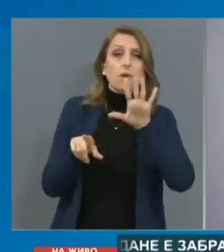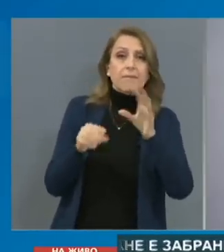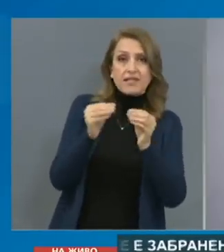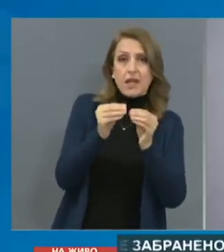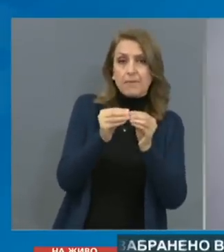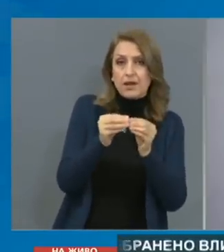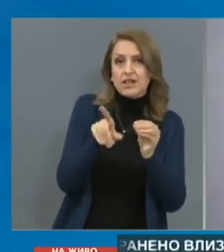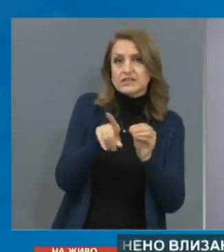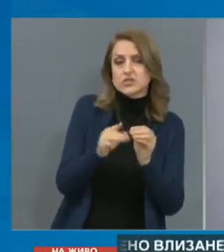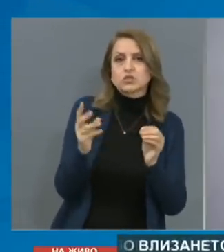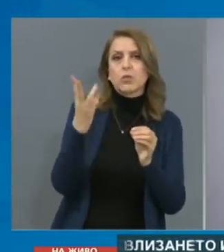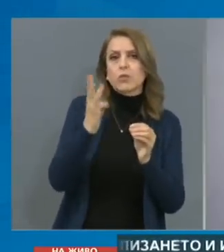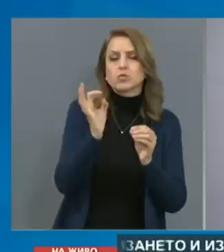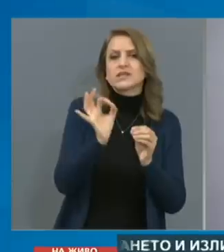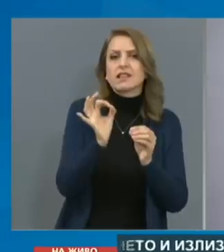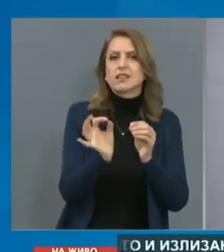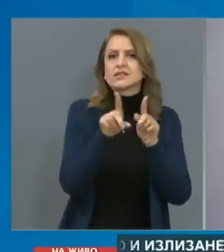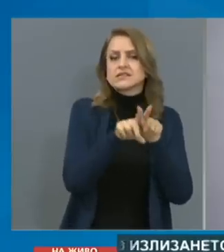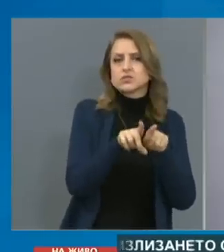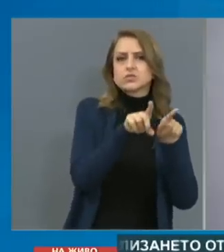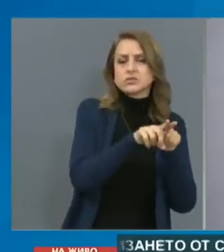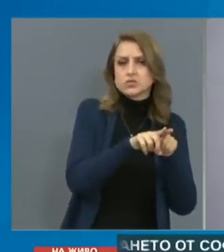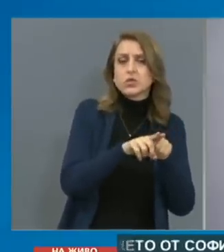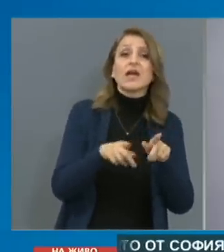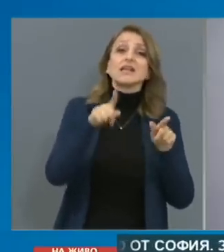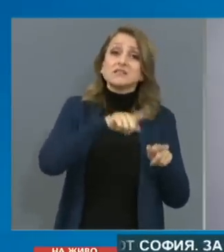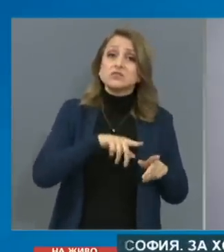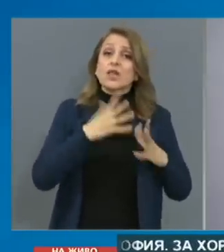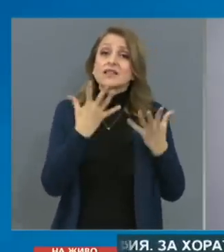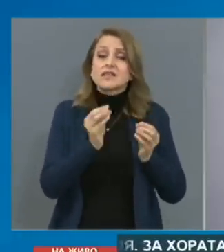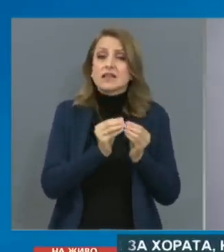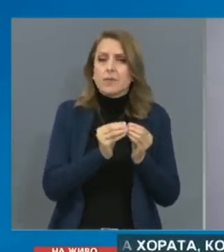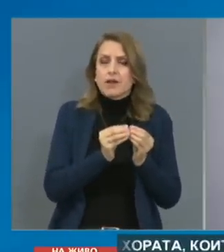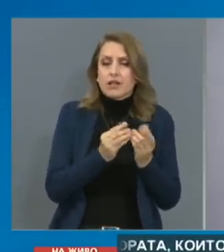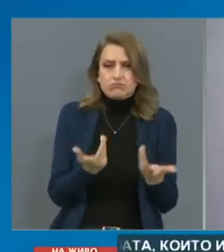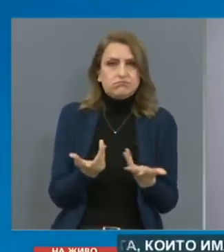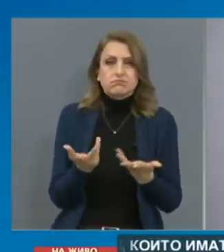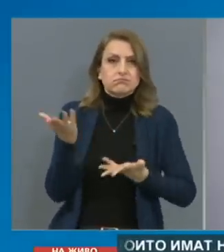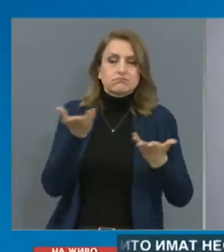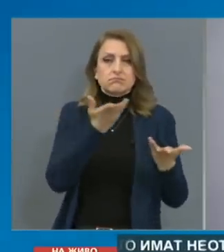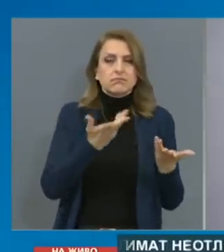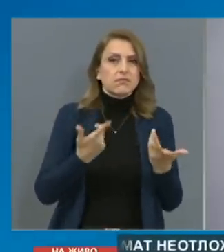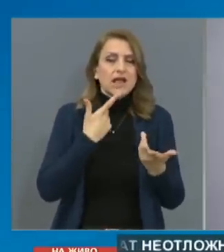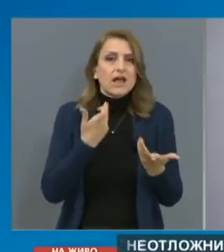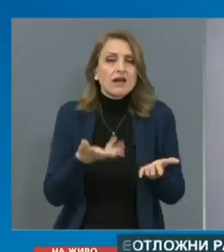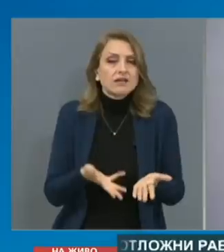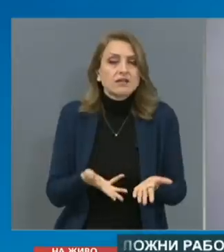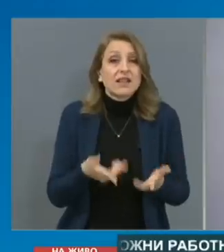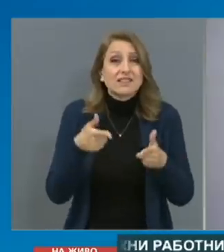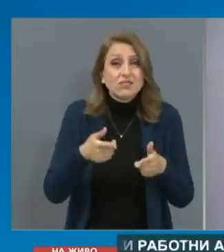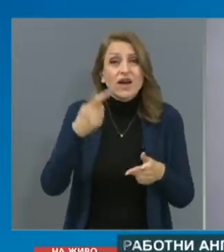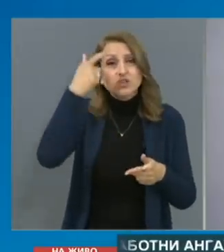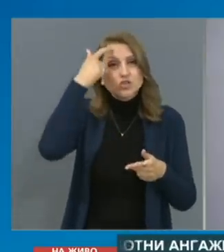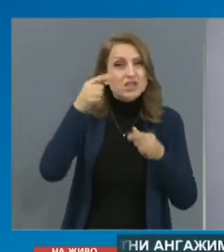е преди Цветница, преди каквито и да било разходки, имате и към 10 април. На какво се дължи това нещо? Защото тези